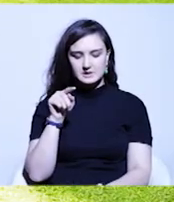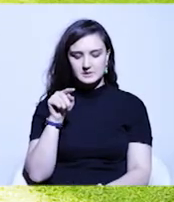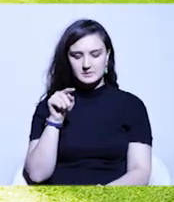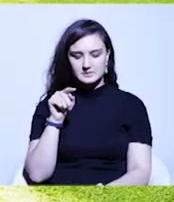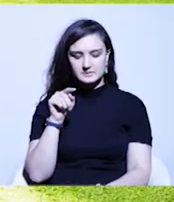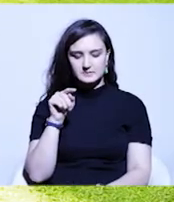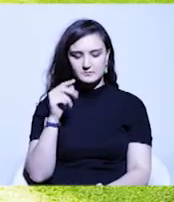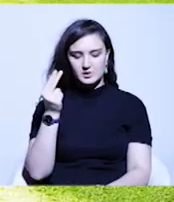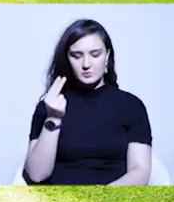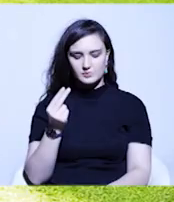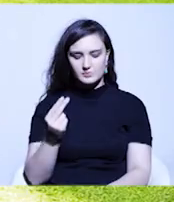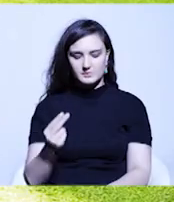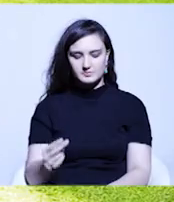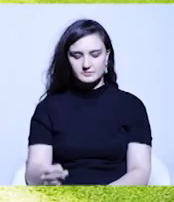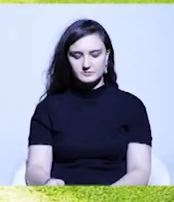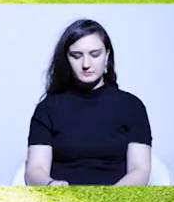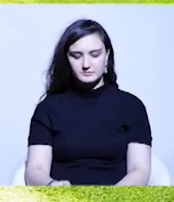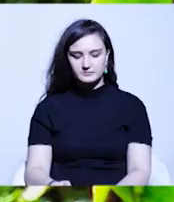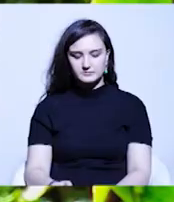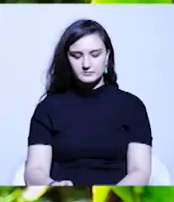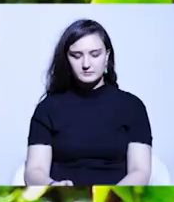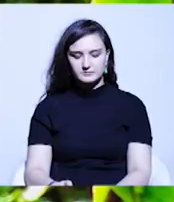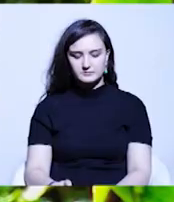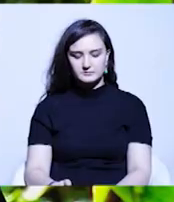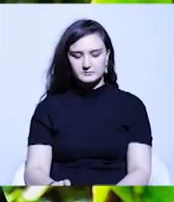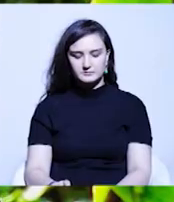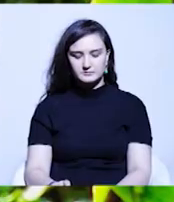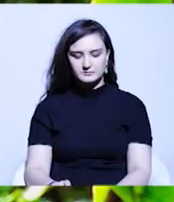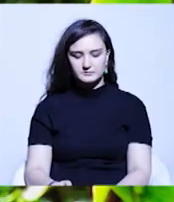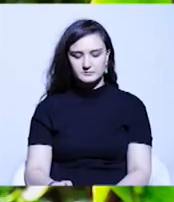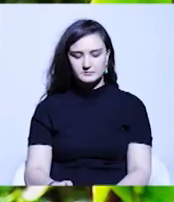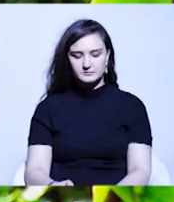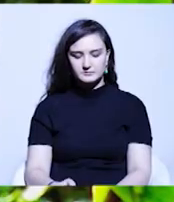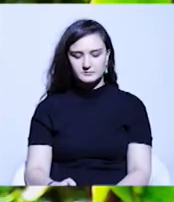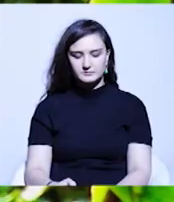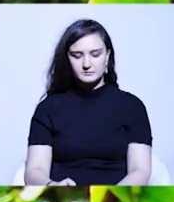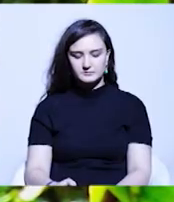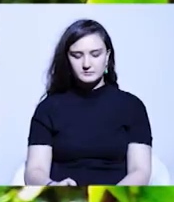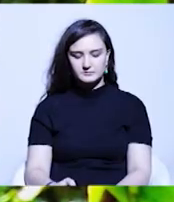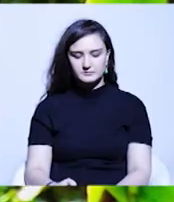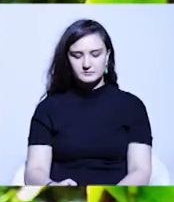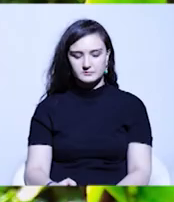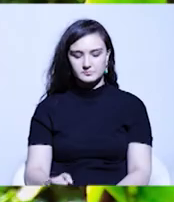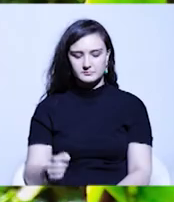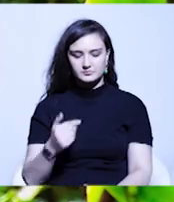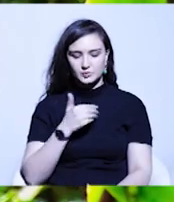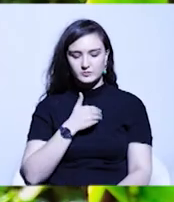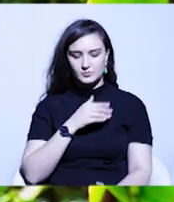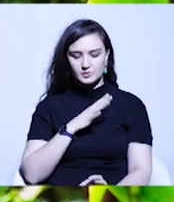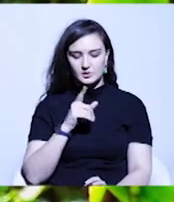კონტურული მოხაზულობა. თუმცა ვერ ვიტყვი, რომ მაინც და მაინც სათაურმა მიბიძგა იმისკენ, რომ